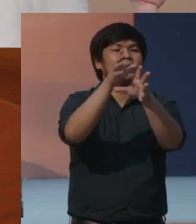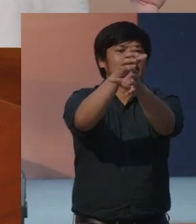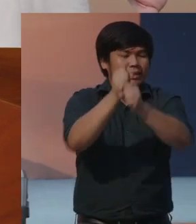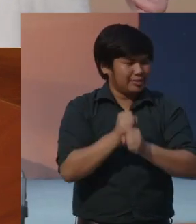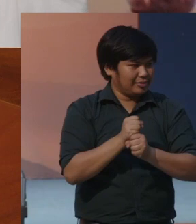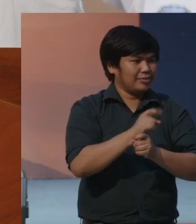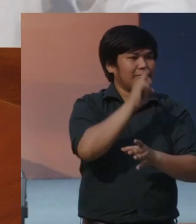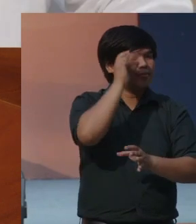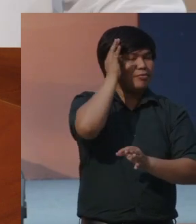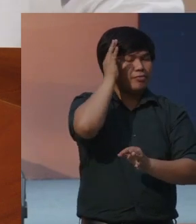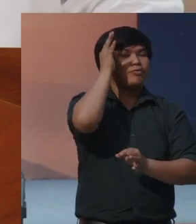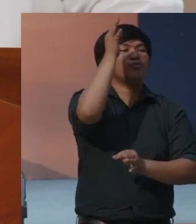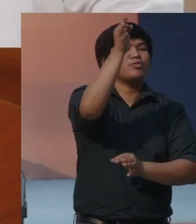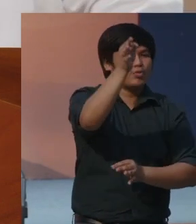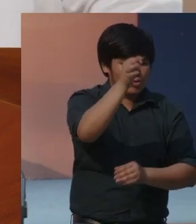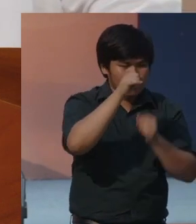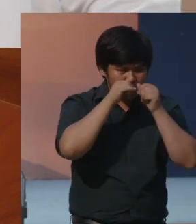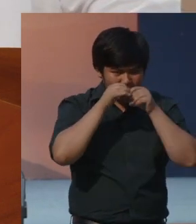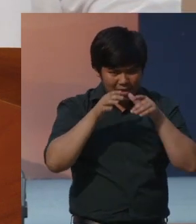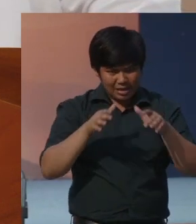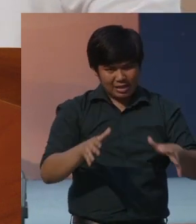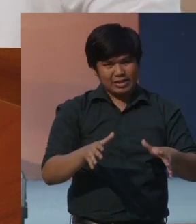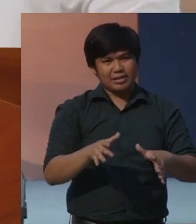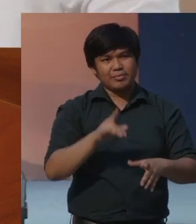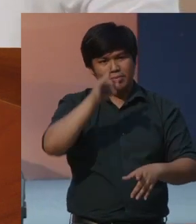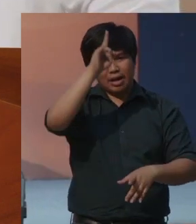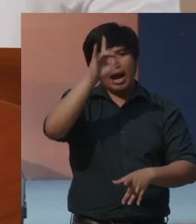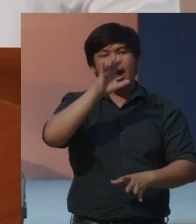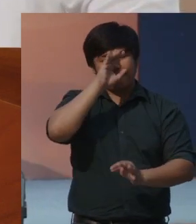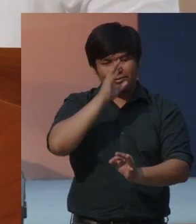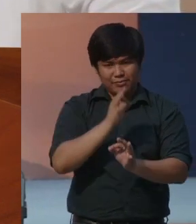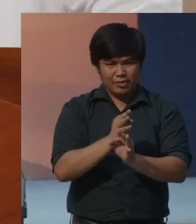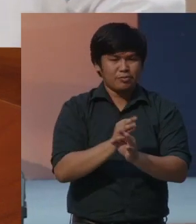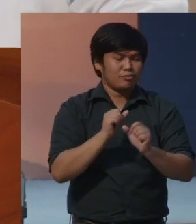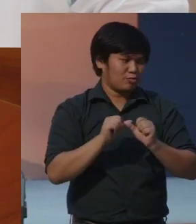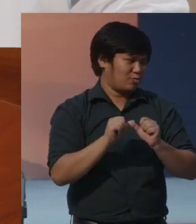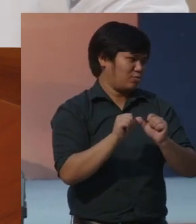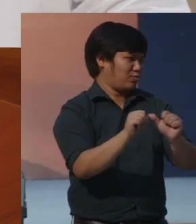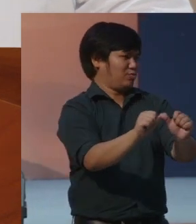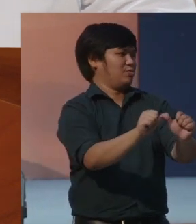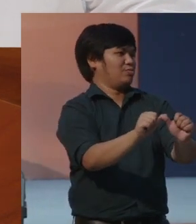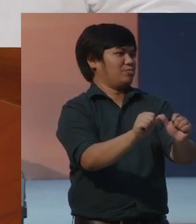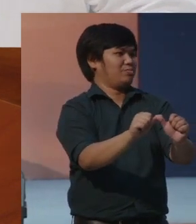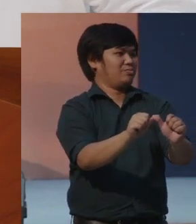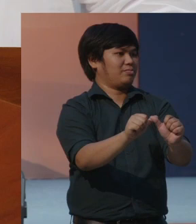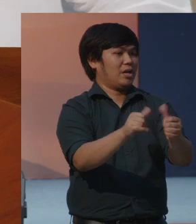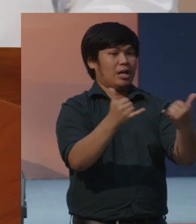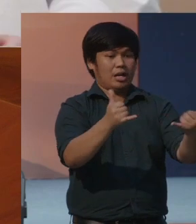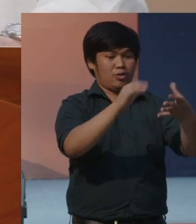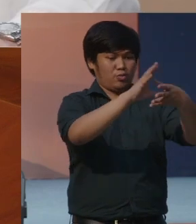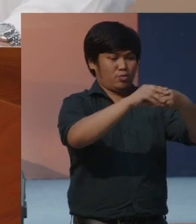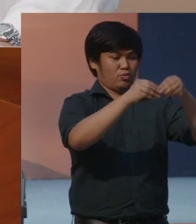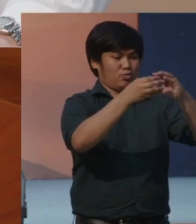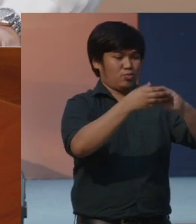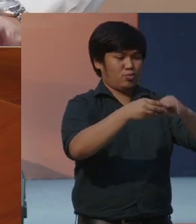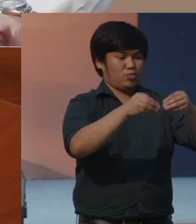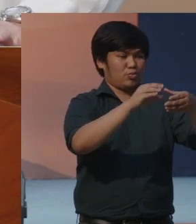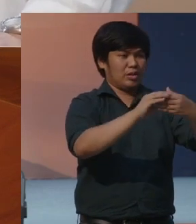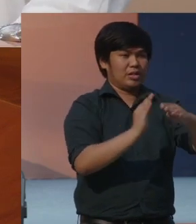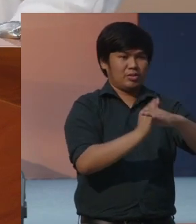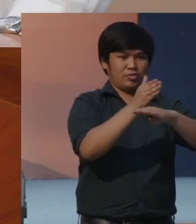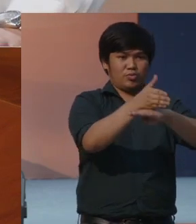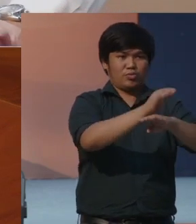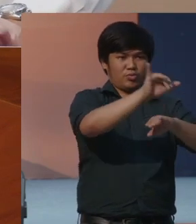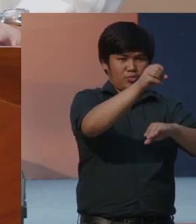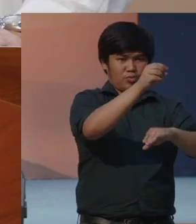kinabukasan. Tingnan natin yung mirakulo sa chapter 3 verse 14 hanggang chapter 4